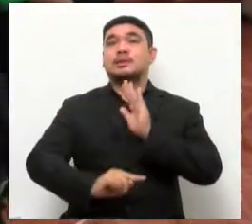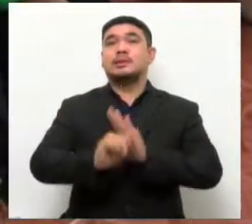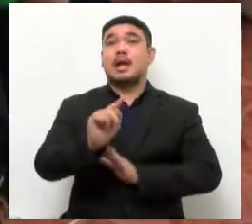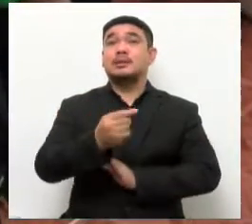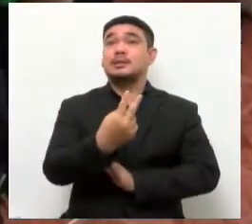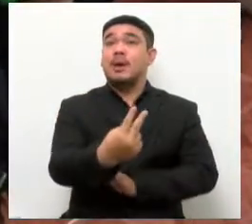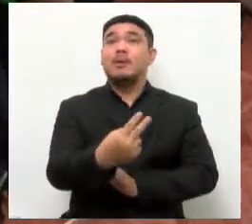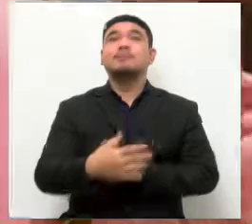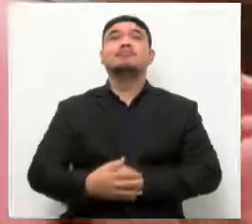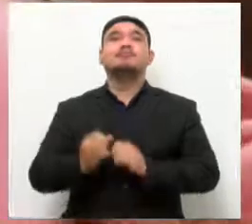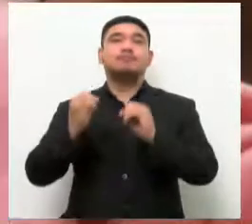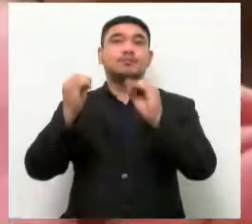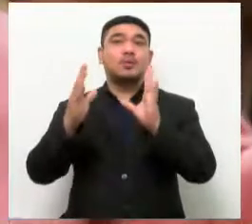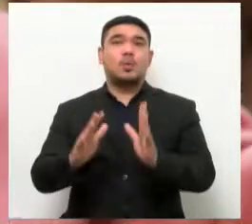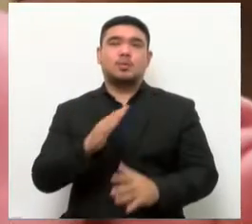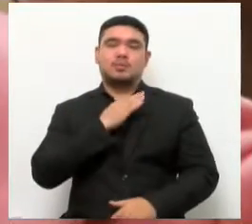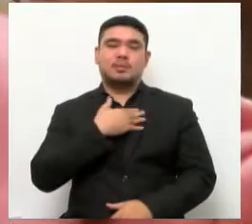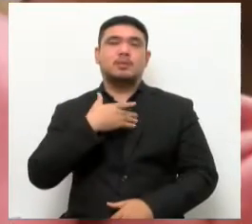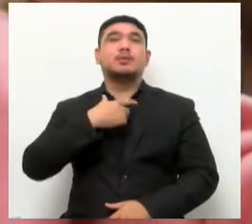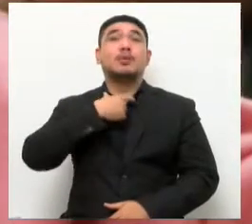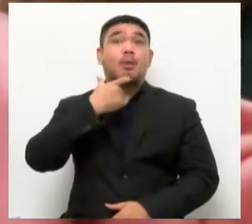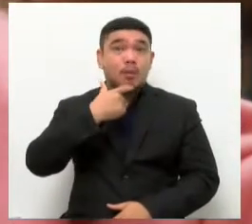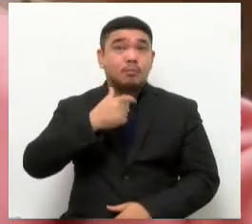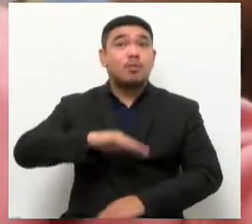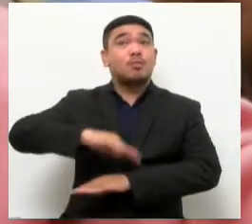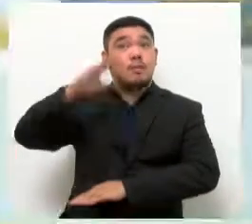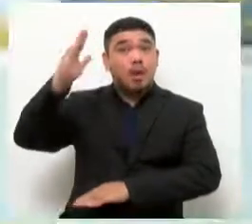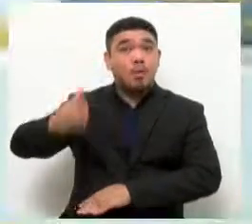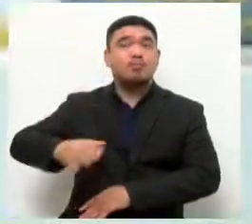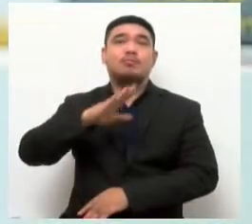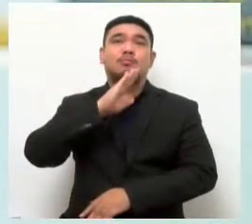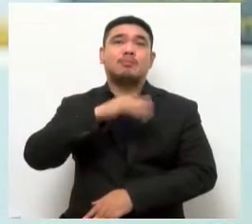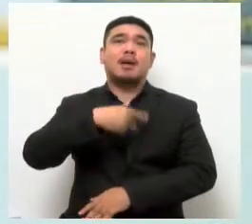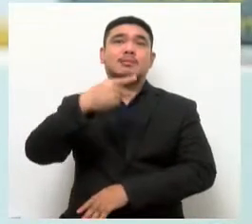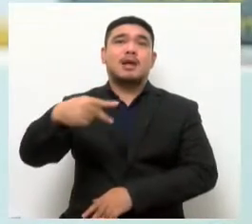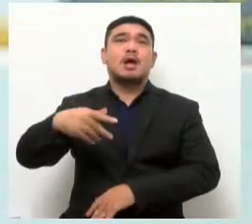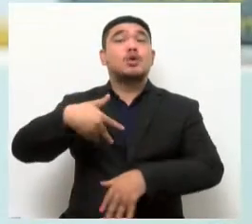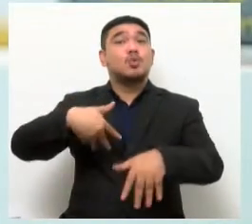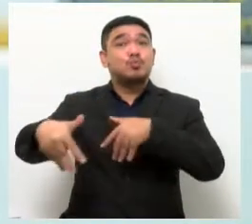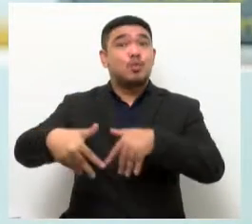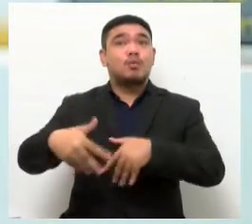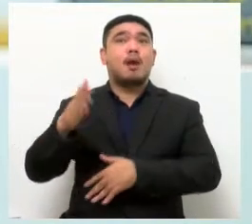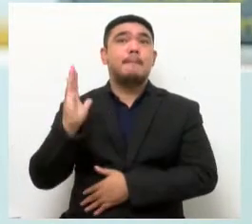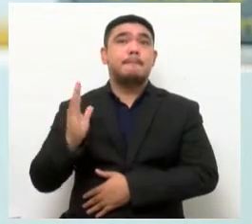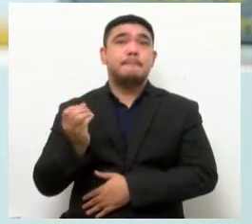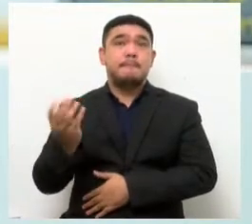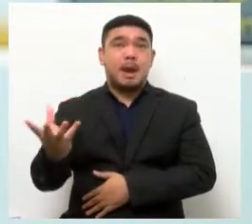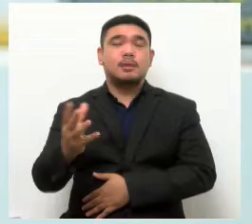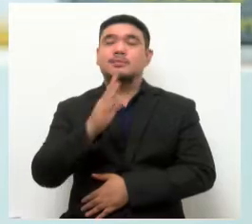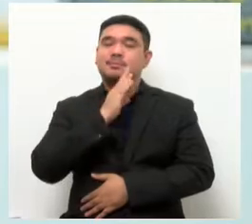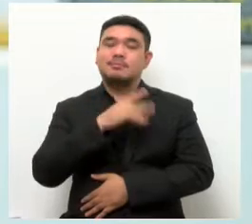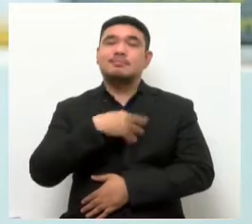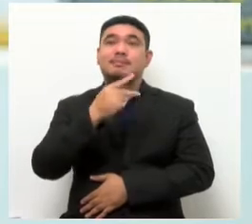มีนักเรียนซึ่งส่วนใหญ่เป็นชาติพันธุ์และใช้ภาษาถิ่นเป็นหลักฉะนั้นทักษะการใช้ภาษาที่เป็นสากล